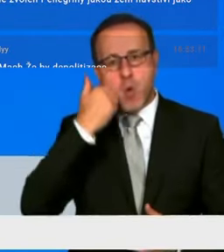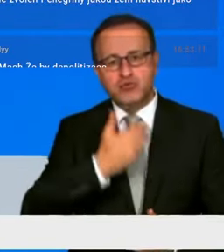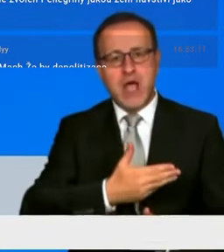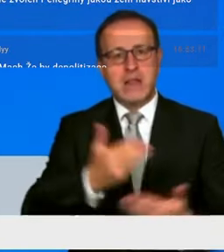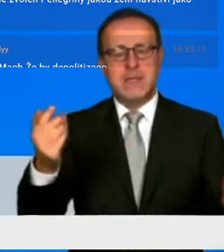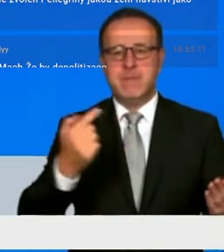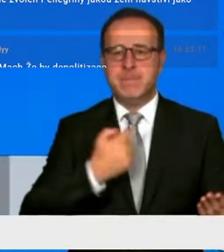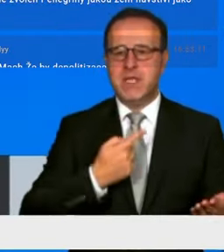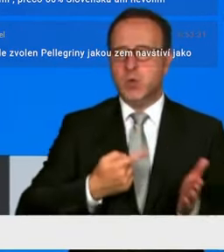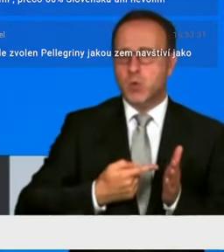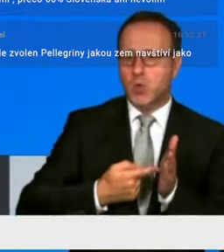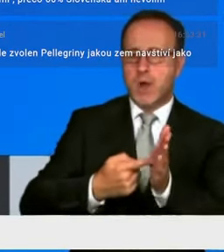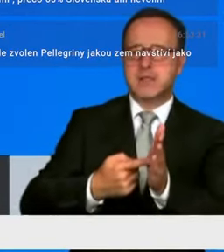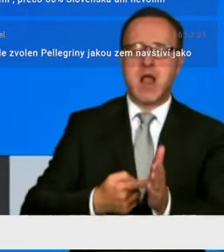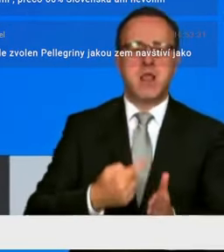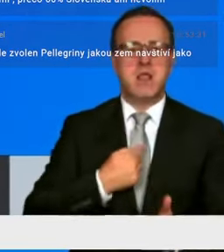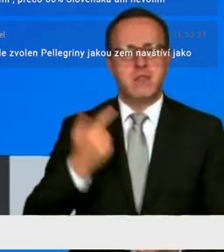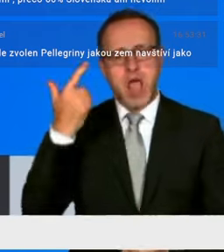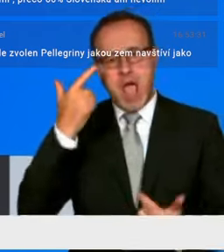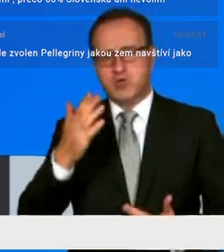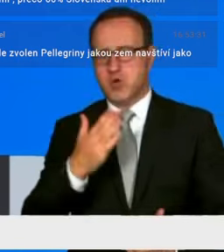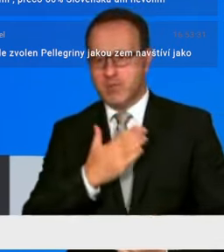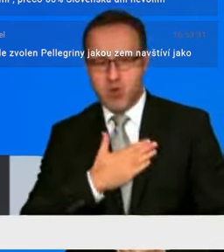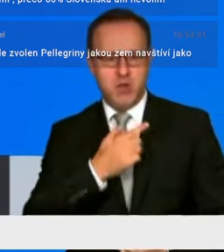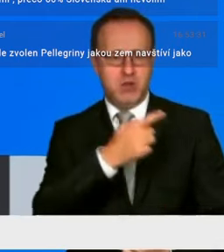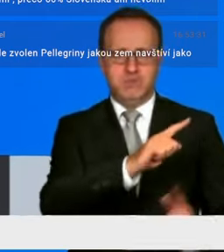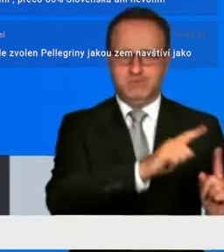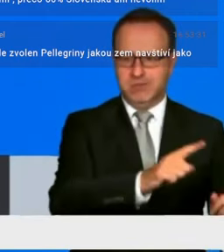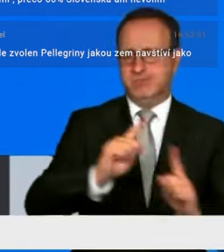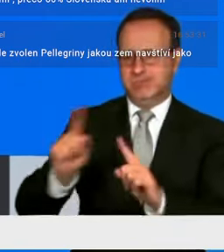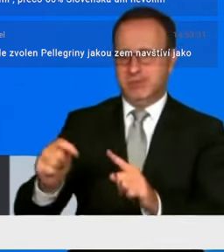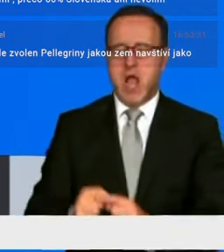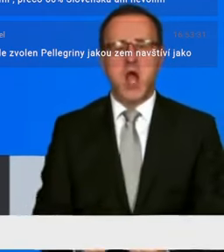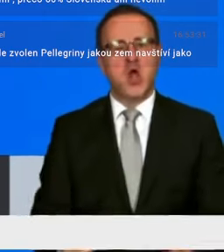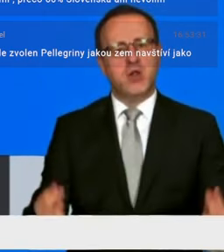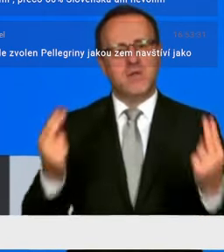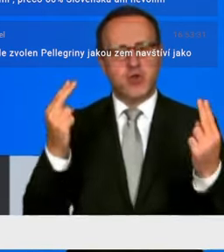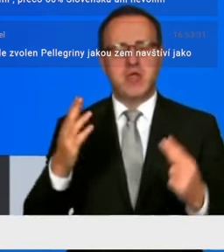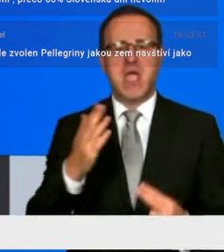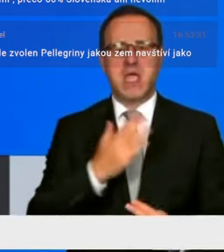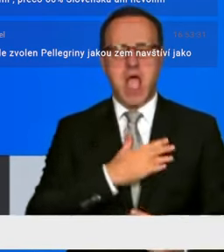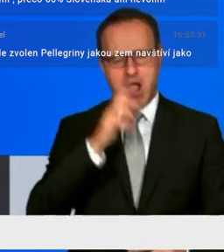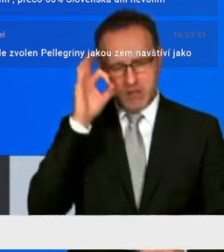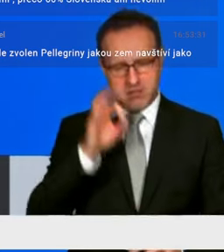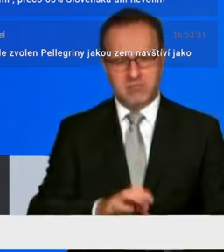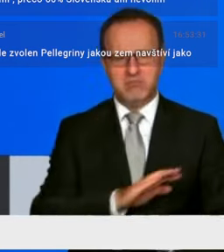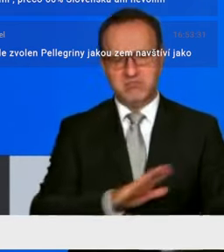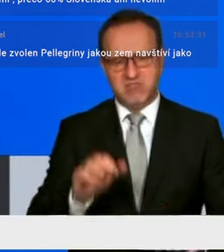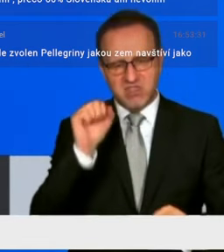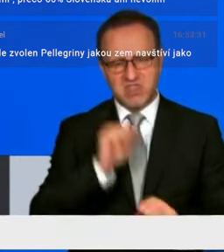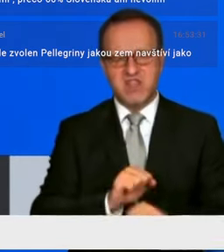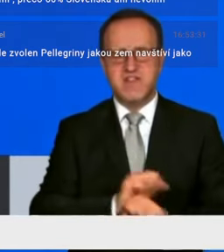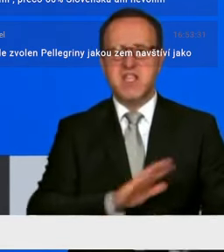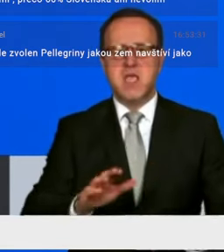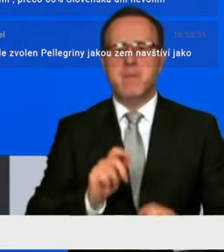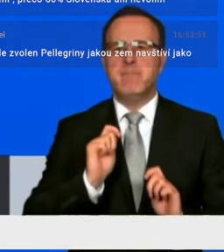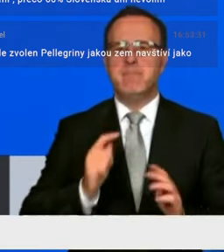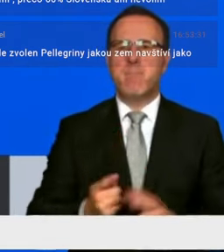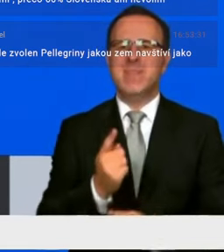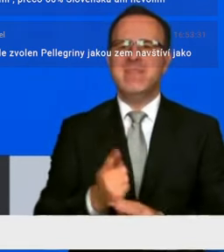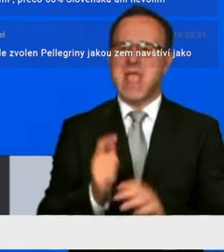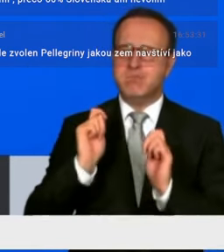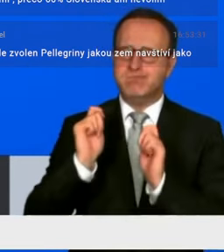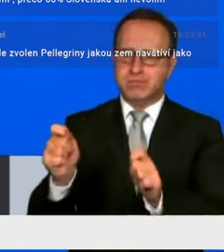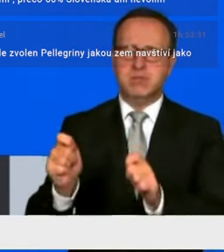prezentovali nejaké nejaké názory Ale čo je dôležité ja si Stojím za podnetmi ktoré sme dali a občania Musia mať istotu že to rozhodnú